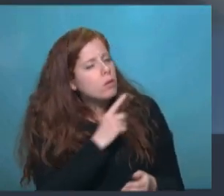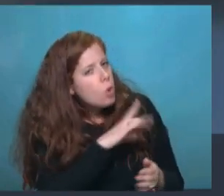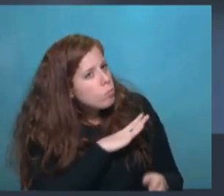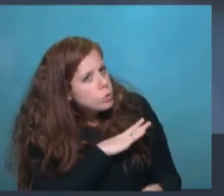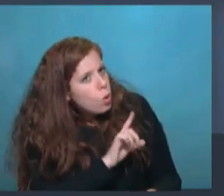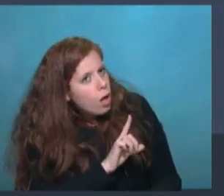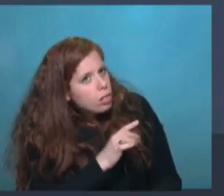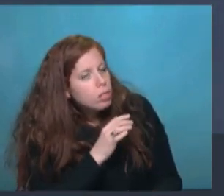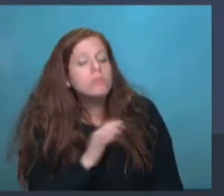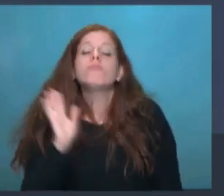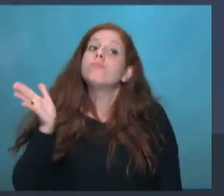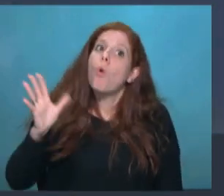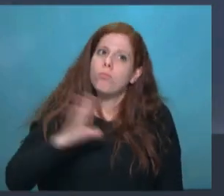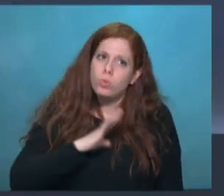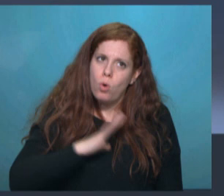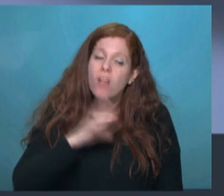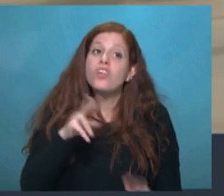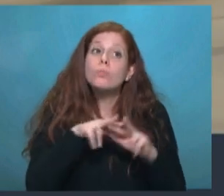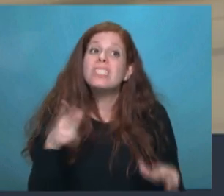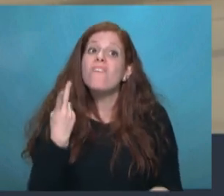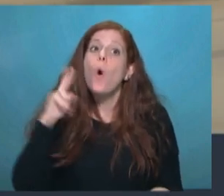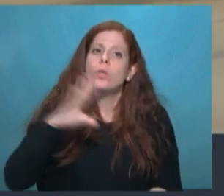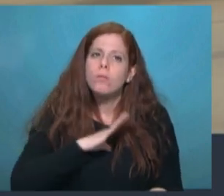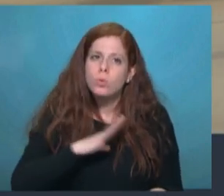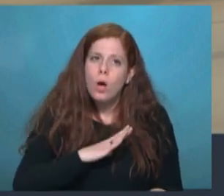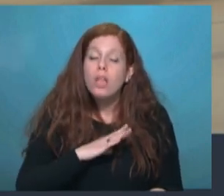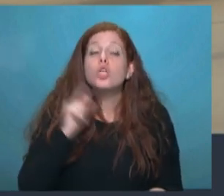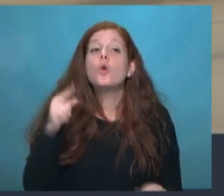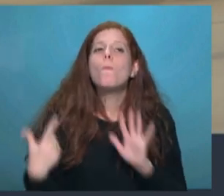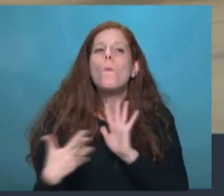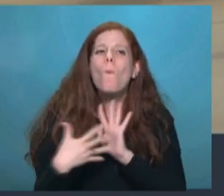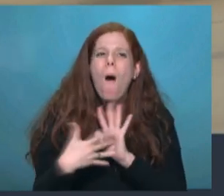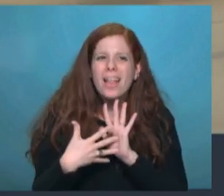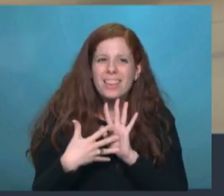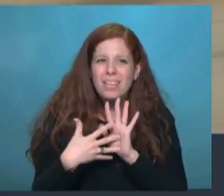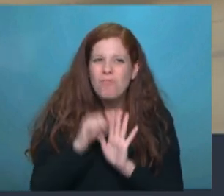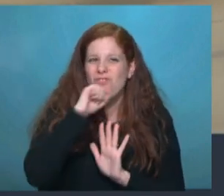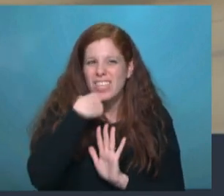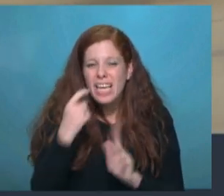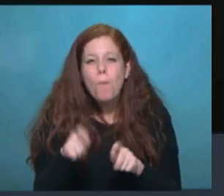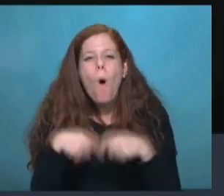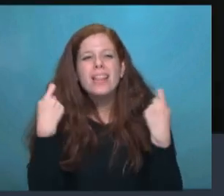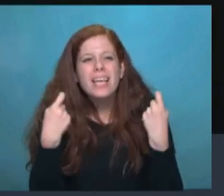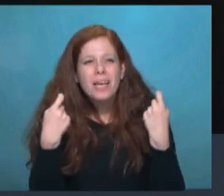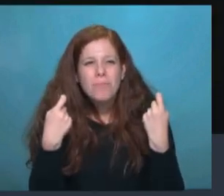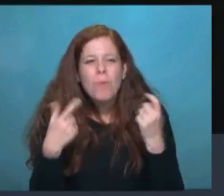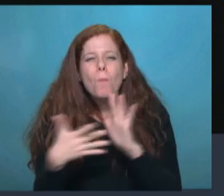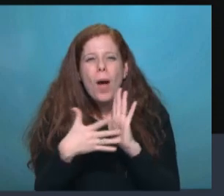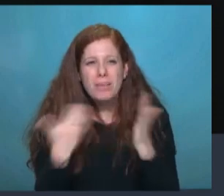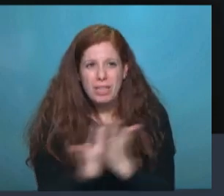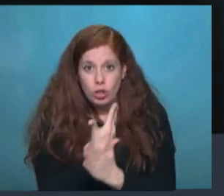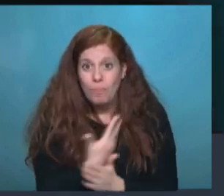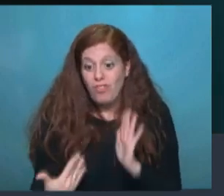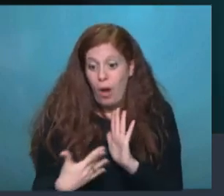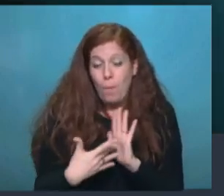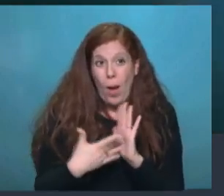מאוד מסוכן. יש מצב עוד יותר מסוכן, שבהם בוחנים ותיקים חונכים בוחנים חדשים. כשהבוחנים החדשים